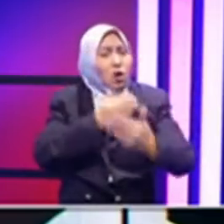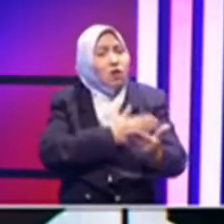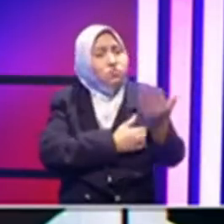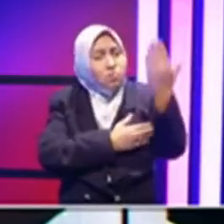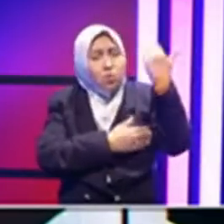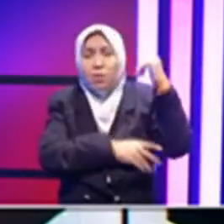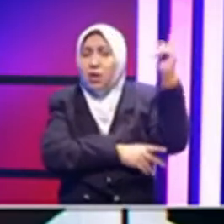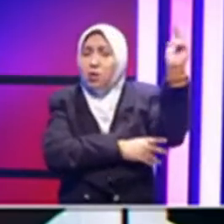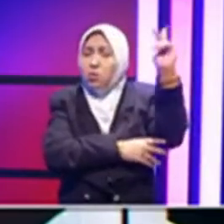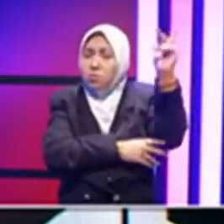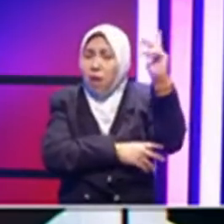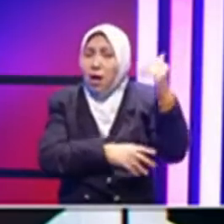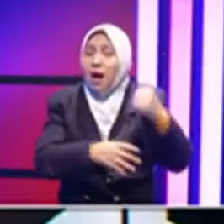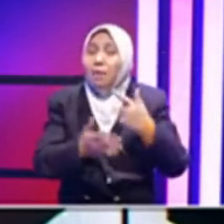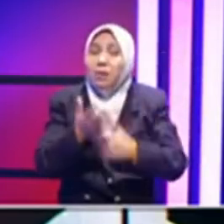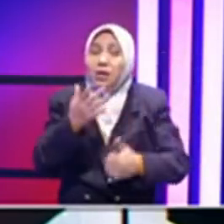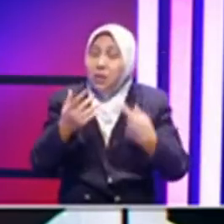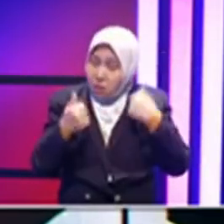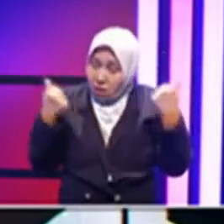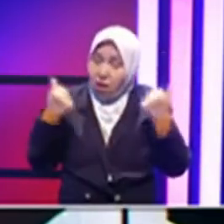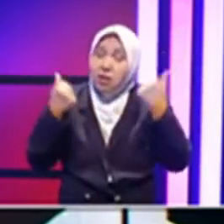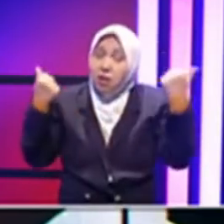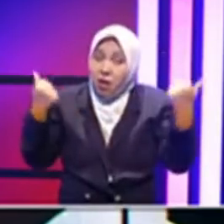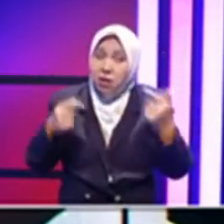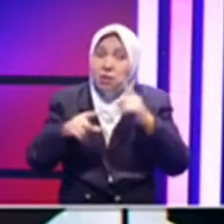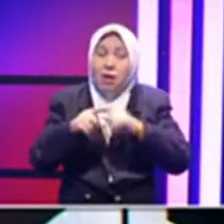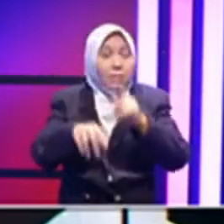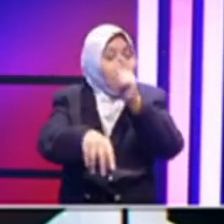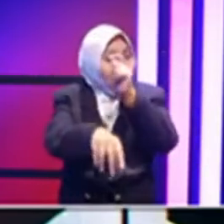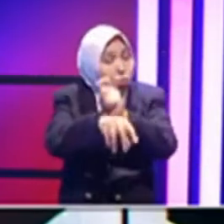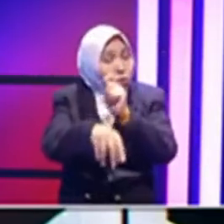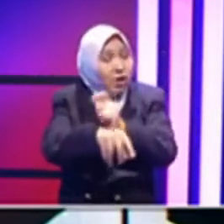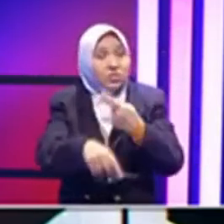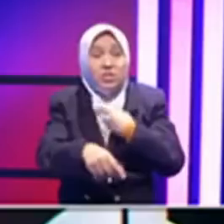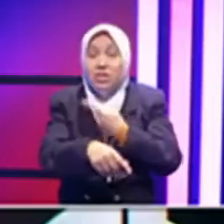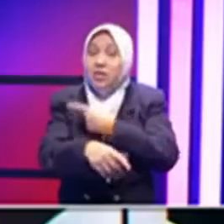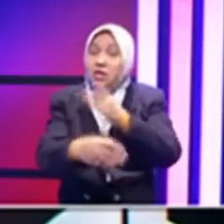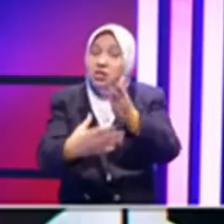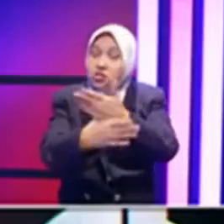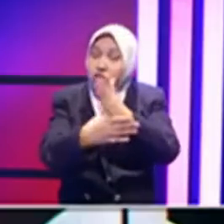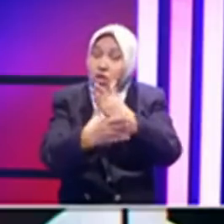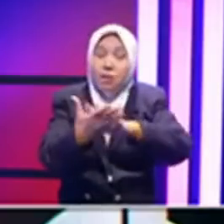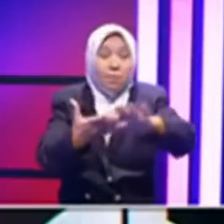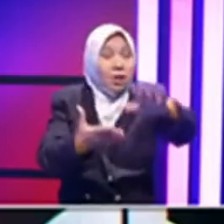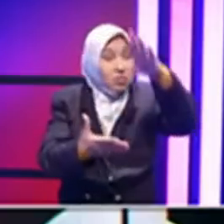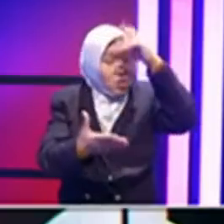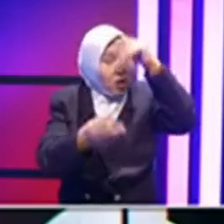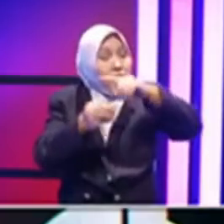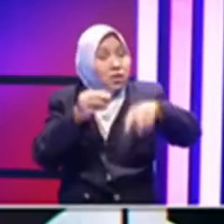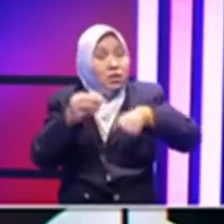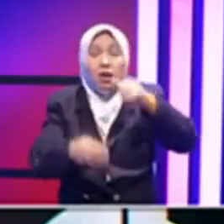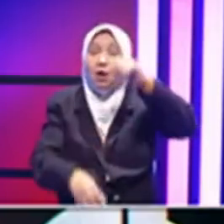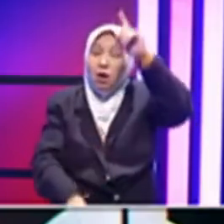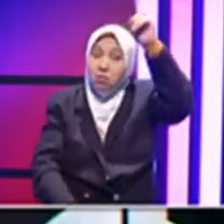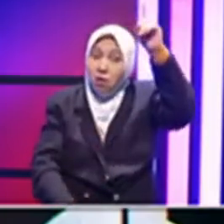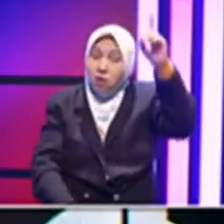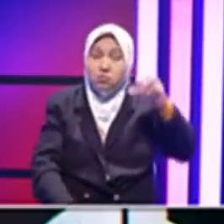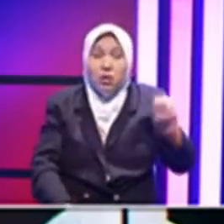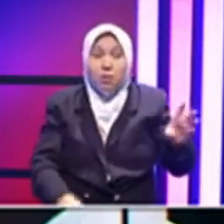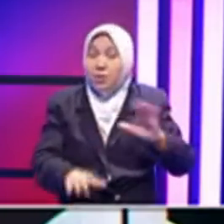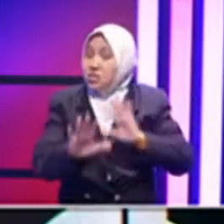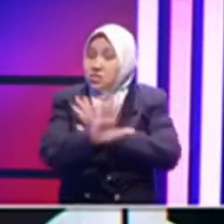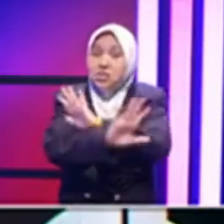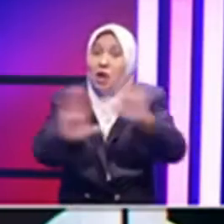Jadi poinnya apa? Kita raya-raya juga maksudnya, tapi tugas kita share pelajaran tentang Allah SWT ini, jangan